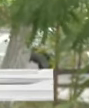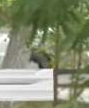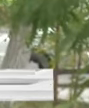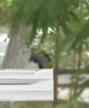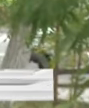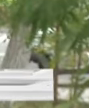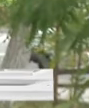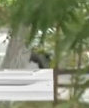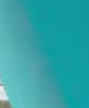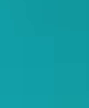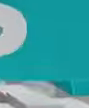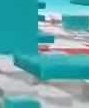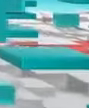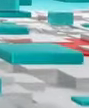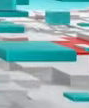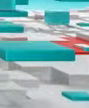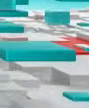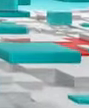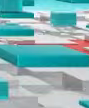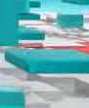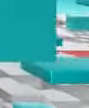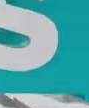Жұмабайұлы толығырақ айтамын.